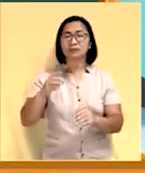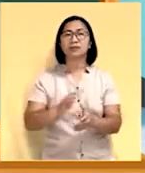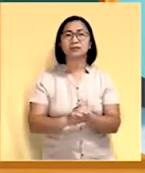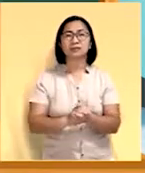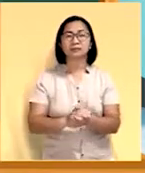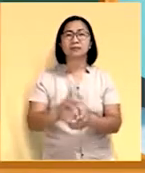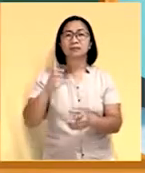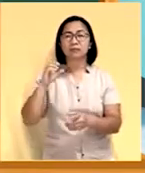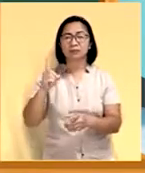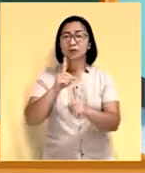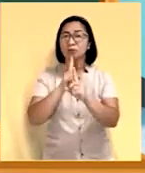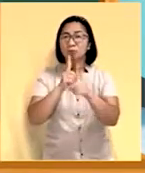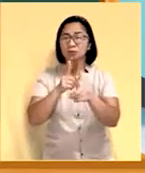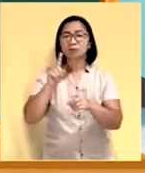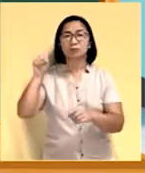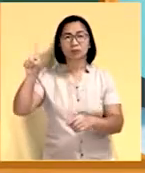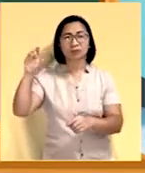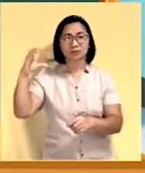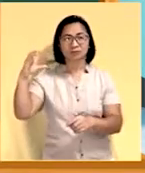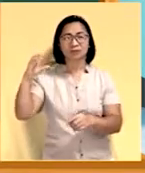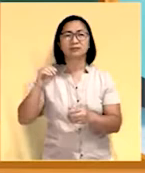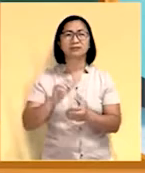ay 100.